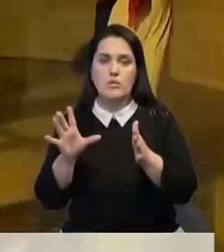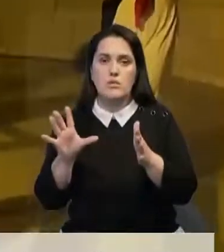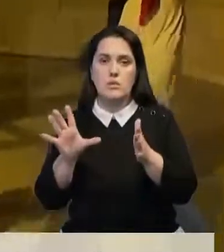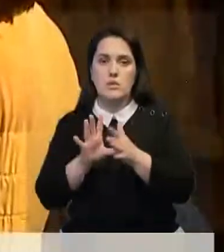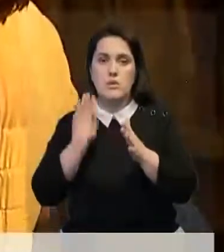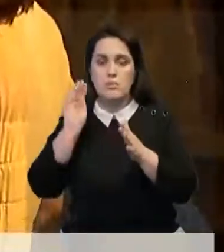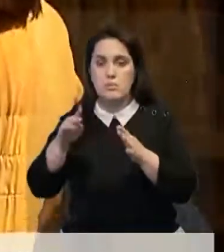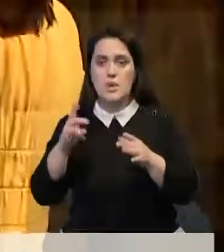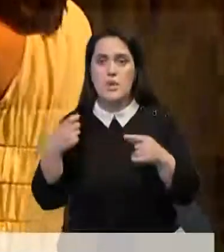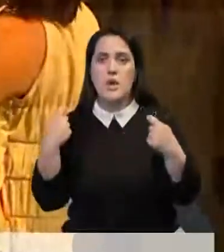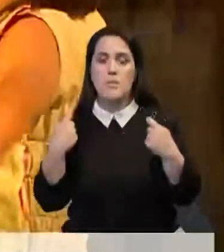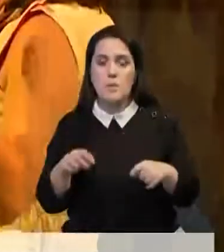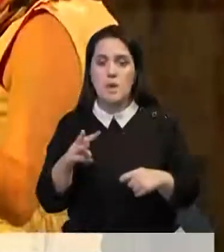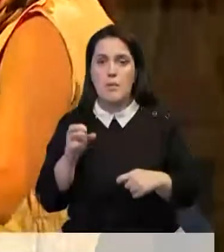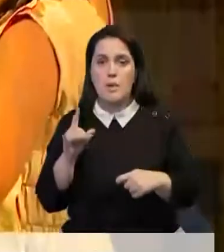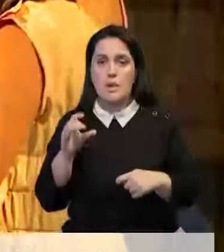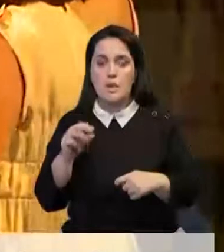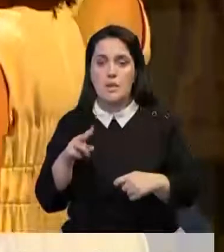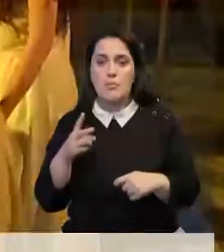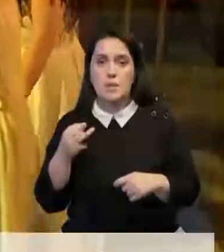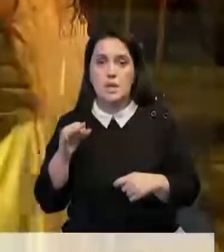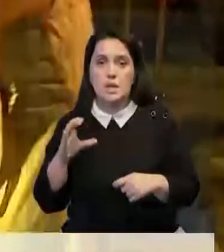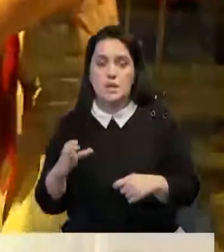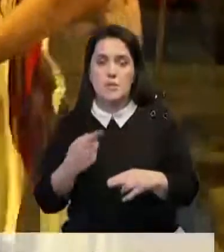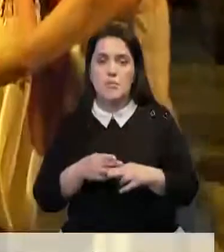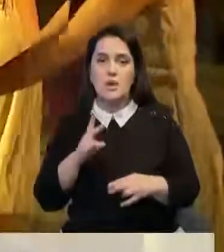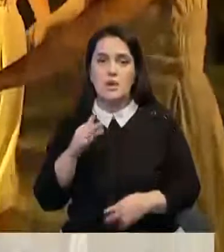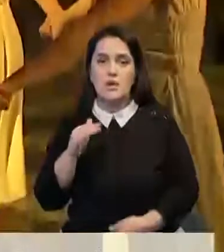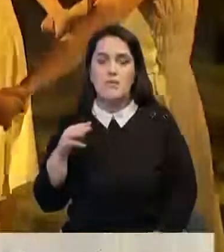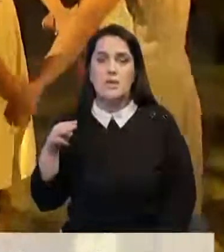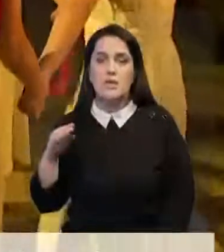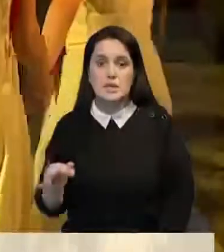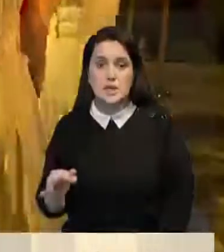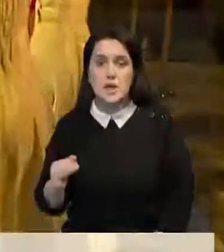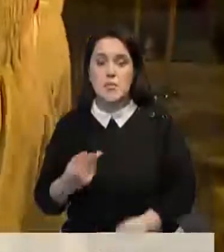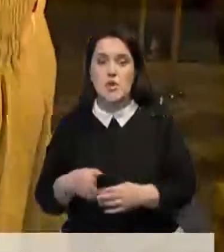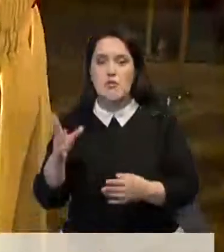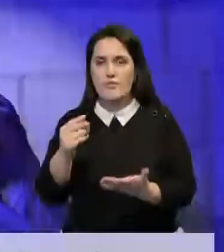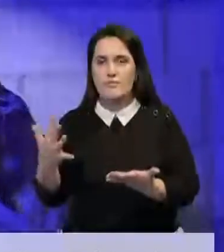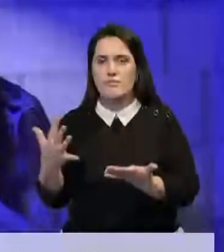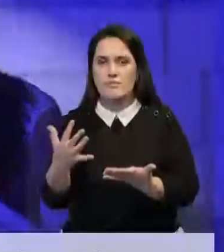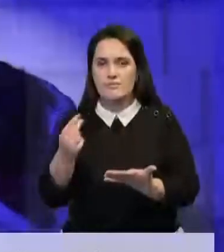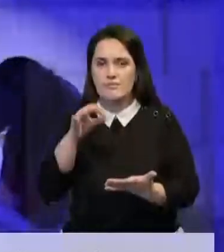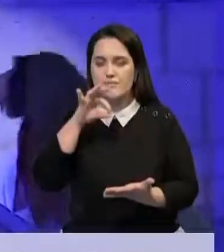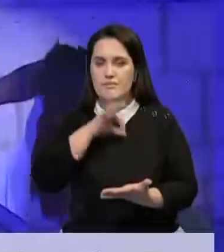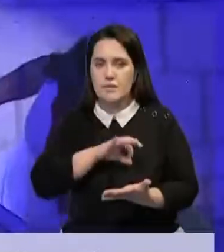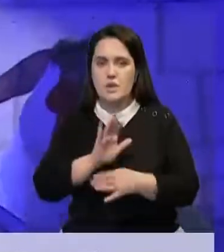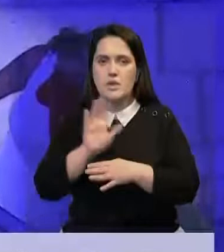на продажу на Marketplace Binance как эксклюзивная коллекция NFT. Все вырученные средства организаторы проекта «За дверью» направят